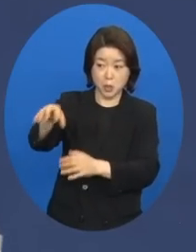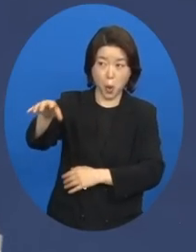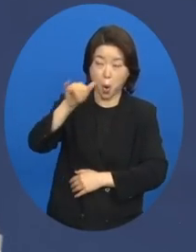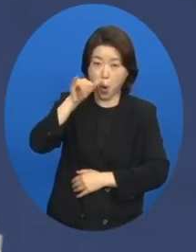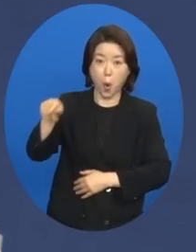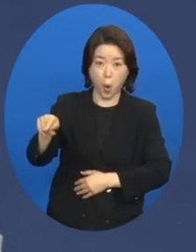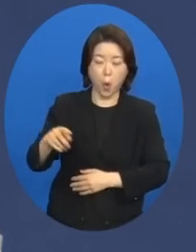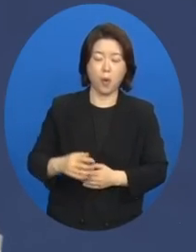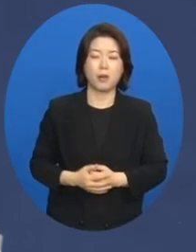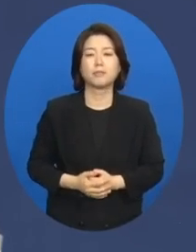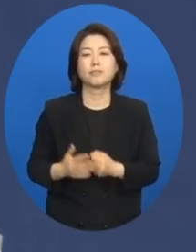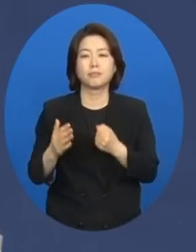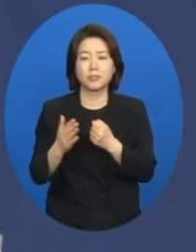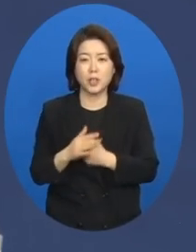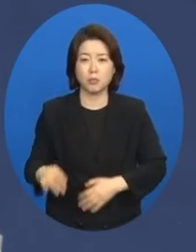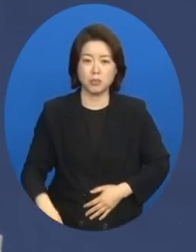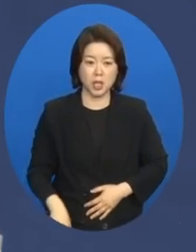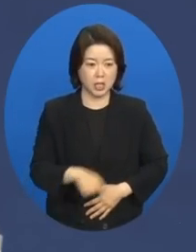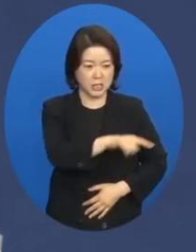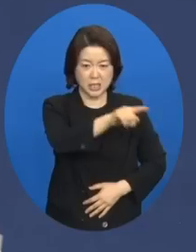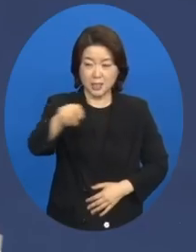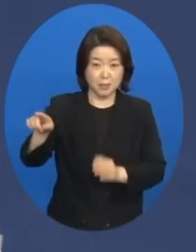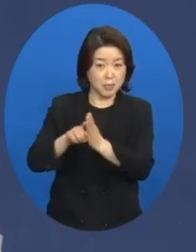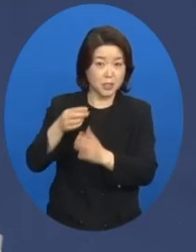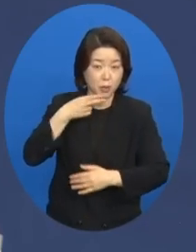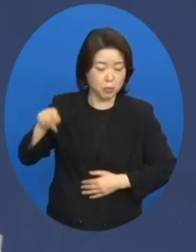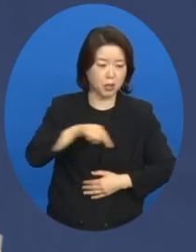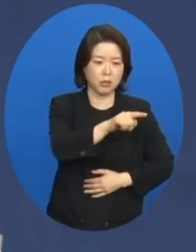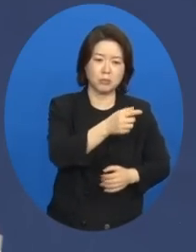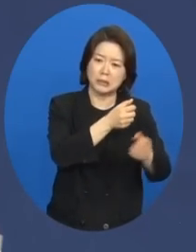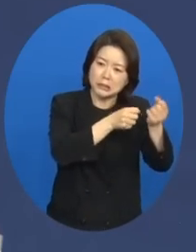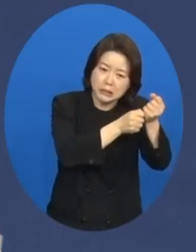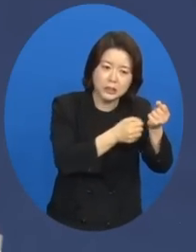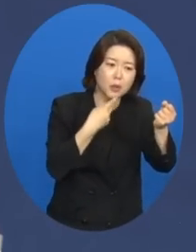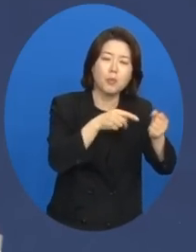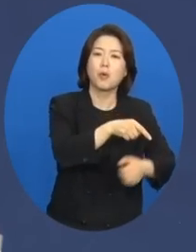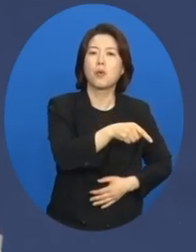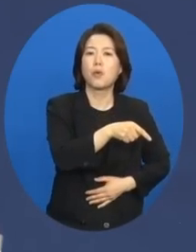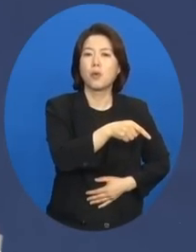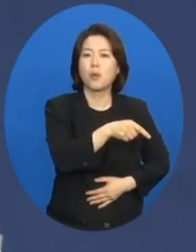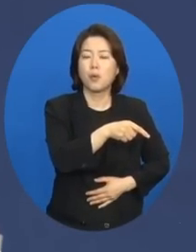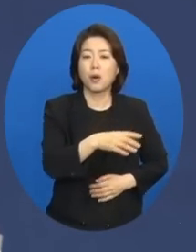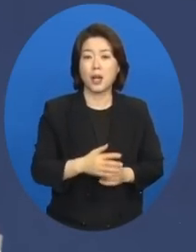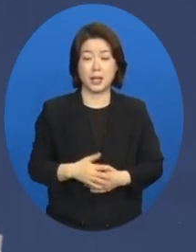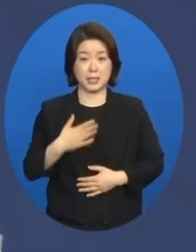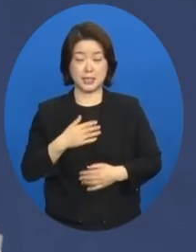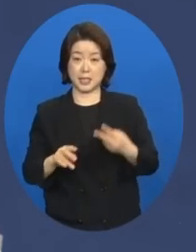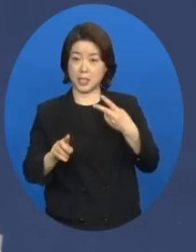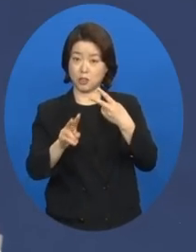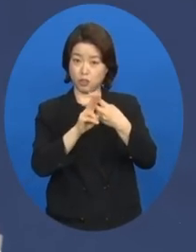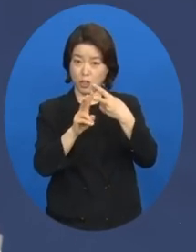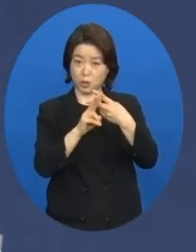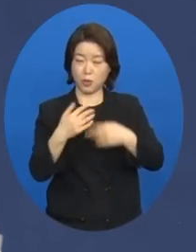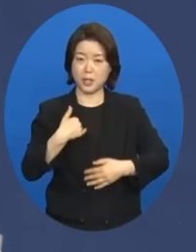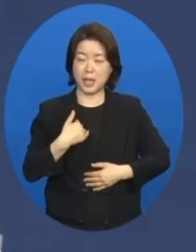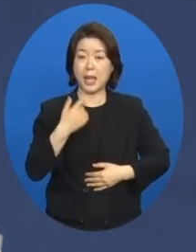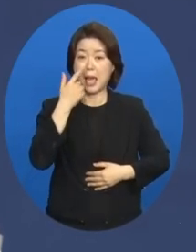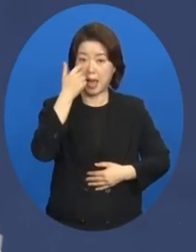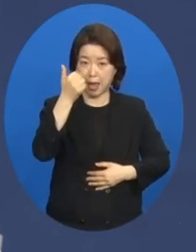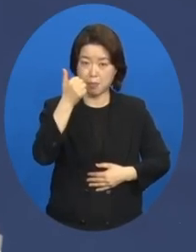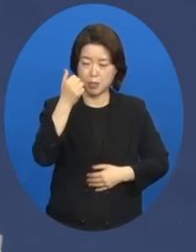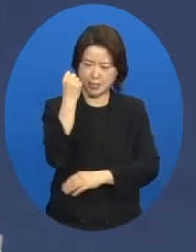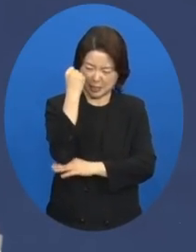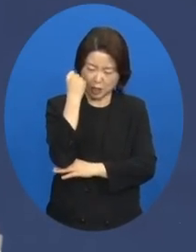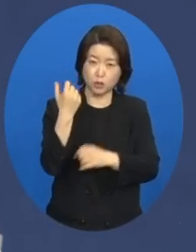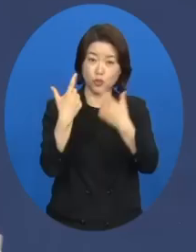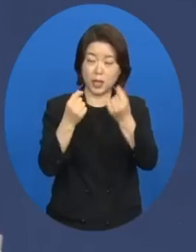있으니까. 참 불안한 사람은 의지할 데가 없는 사람이잖아요. 제가 중학교 2학년 때 저희 아버지, 기둥